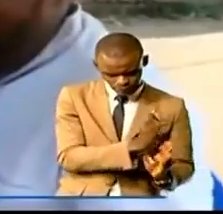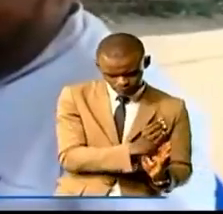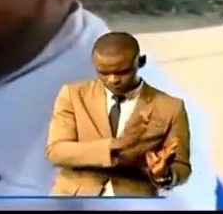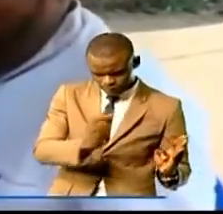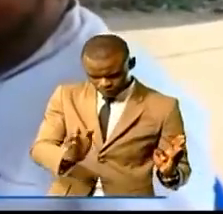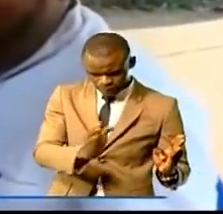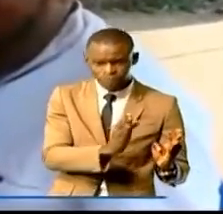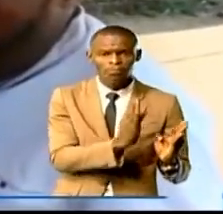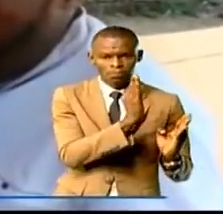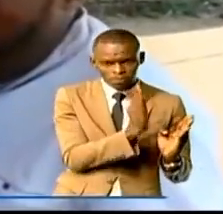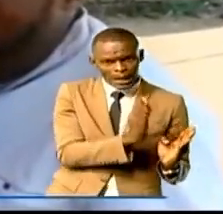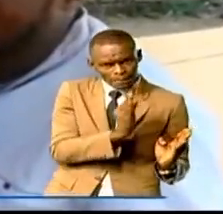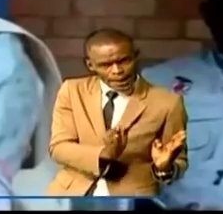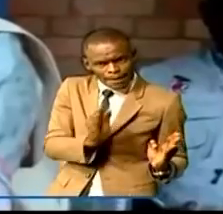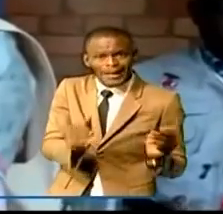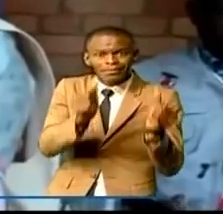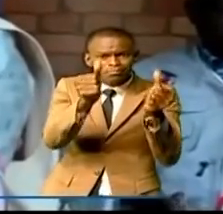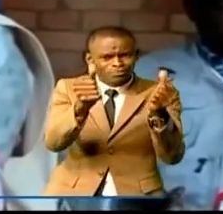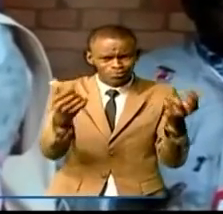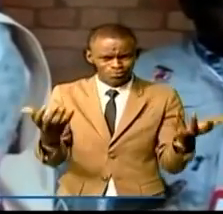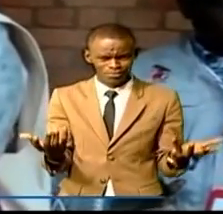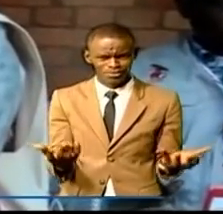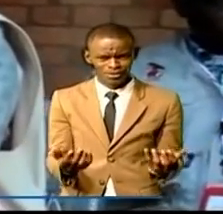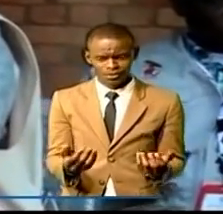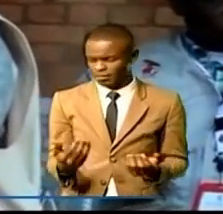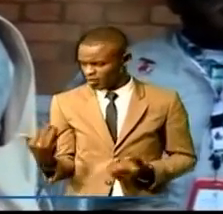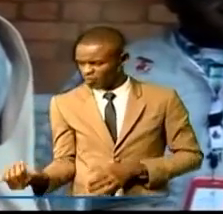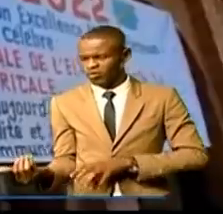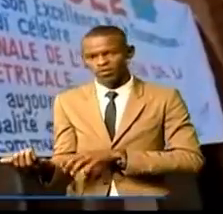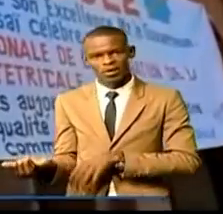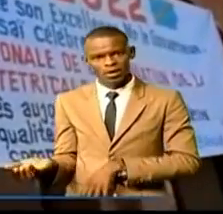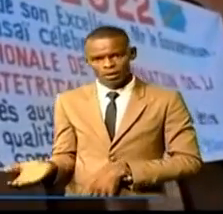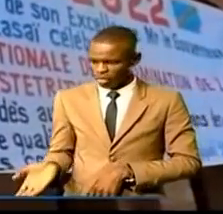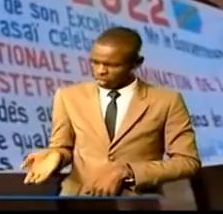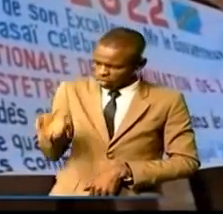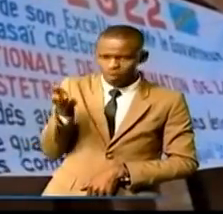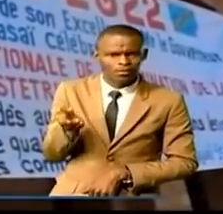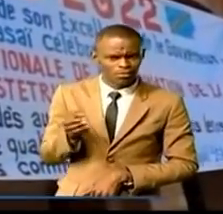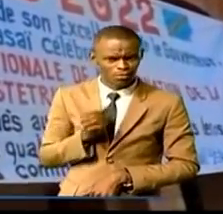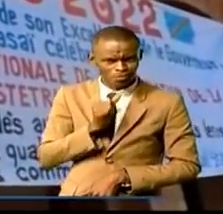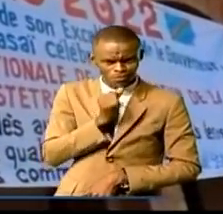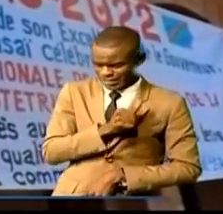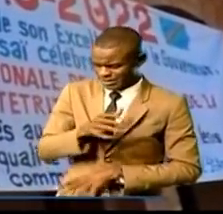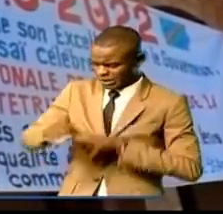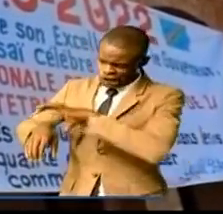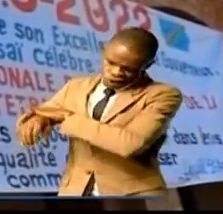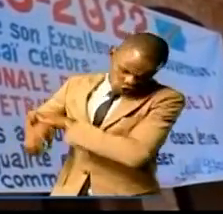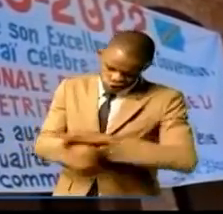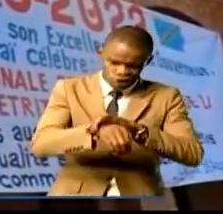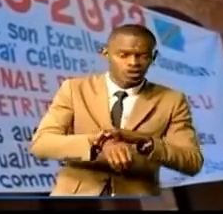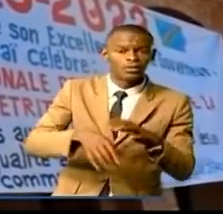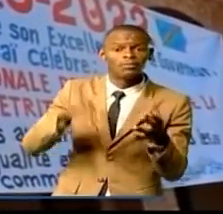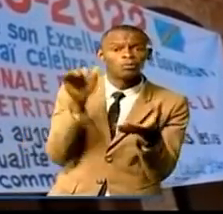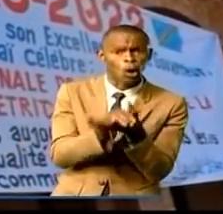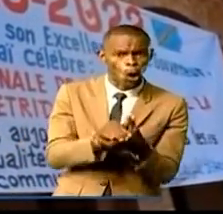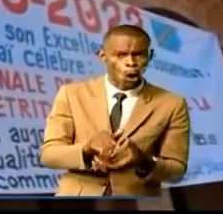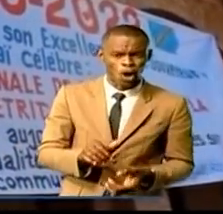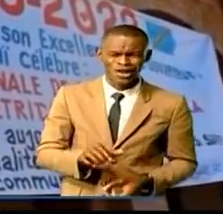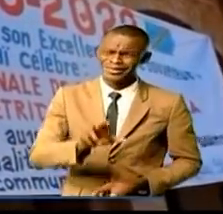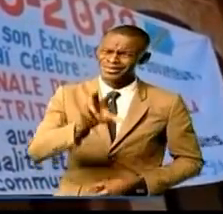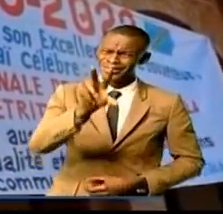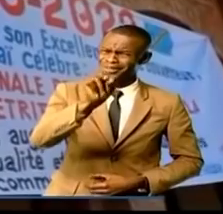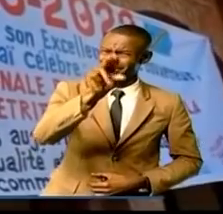Gaston Kolechimwanga, tenu ce mardi 24 mai 2022 à l'occasion de la célébration de la journée internationale de l'élimination de la